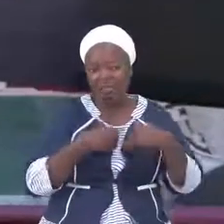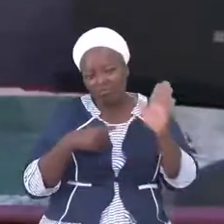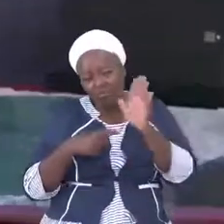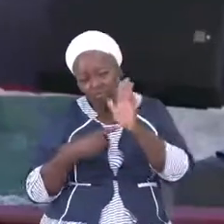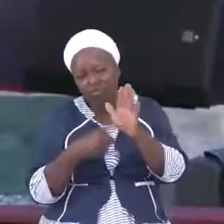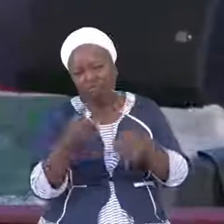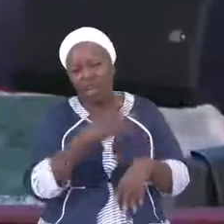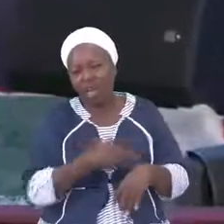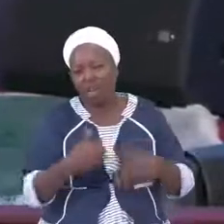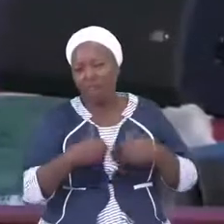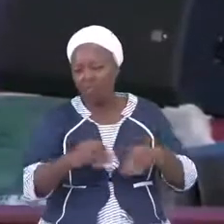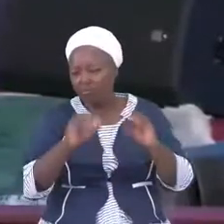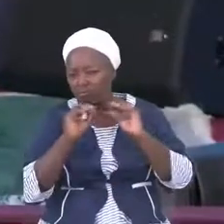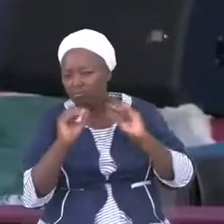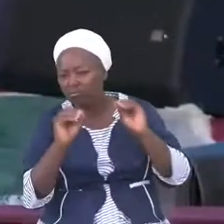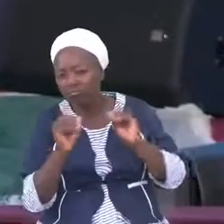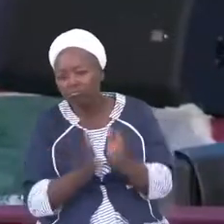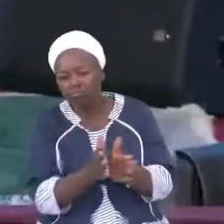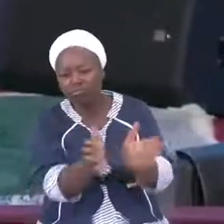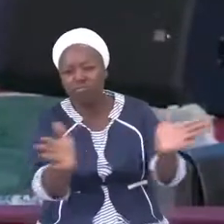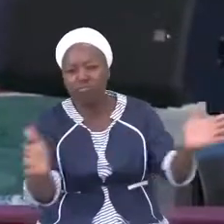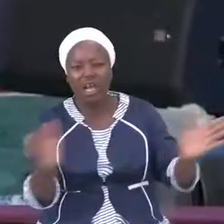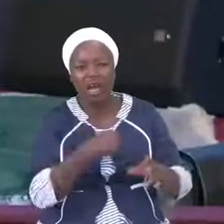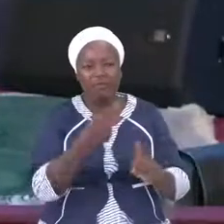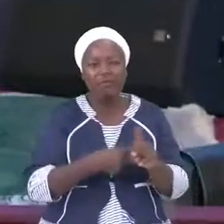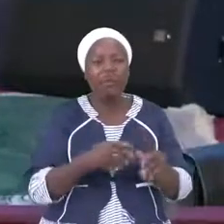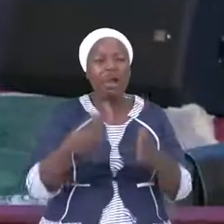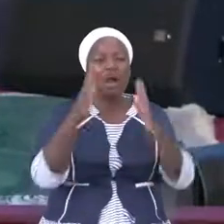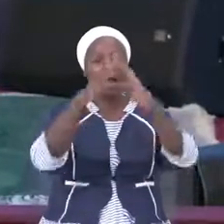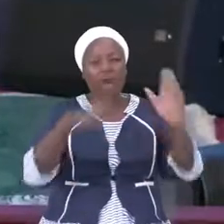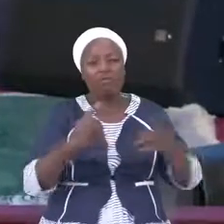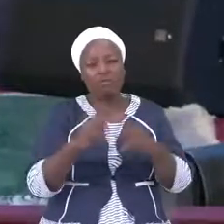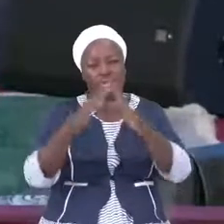et que je n'ai pas craint de vous prêcher et de vous